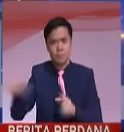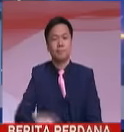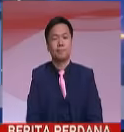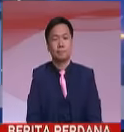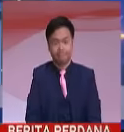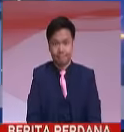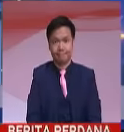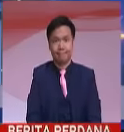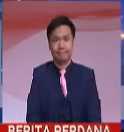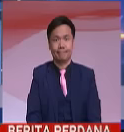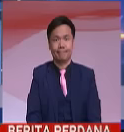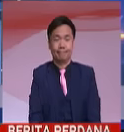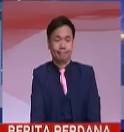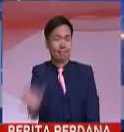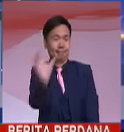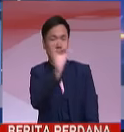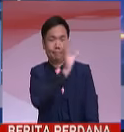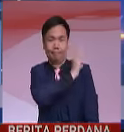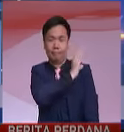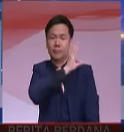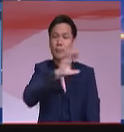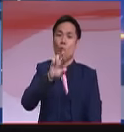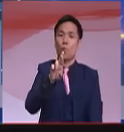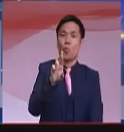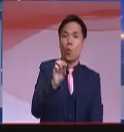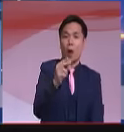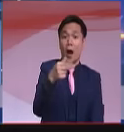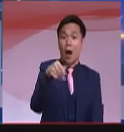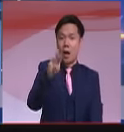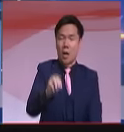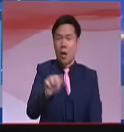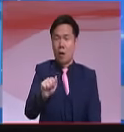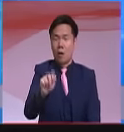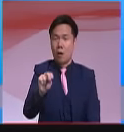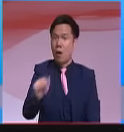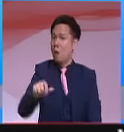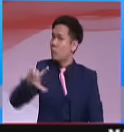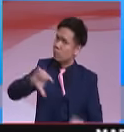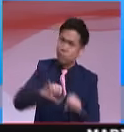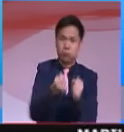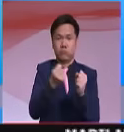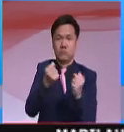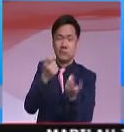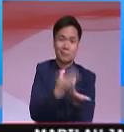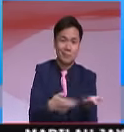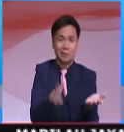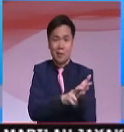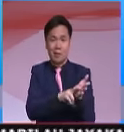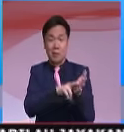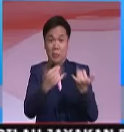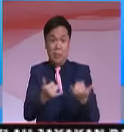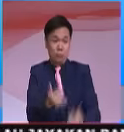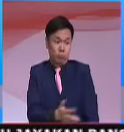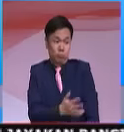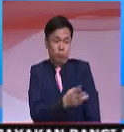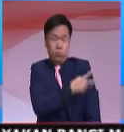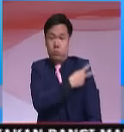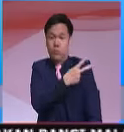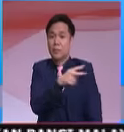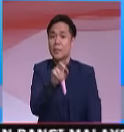Hai caption rohani al-jufri mencipta sejarah wanita pertama dinaikkan pangkat Laksmana pertama